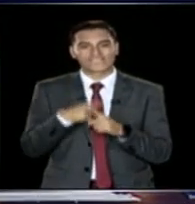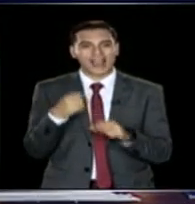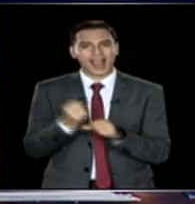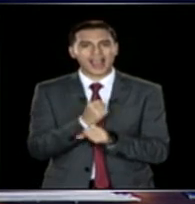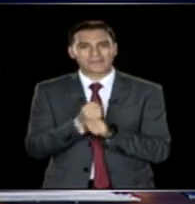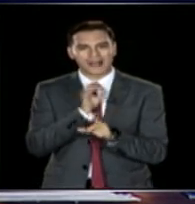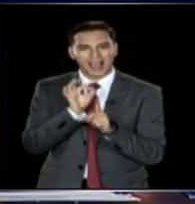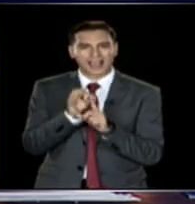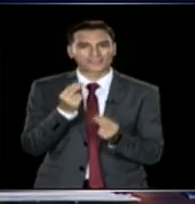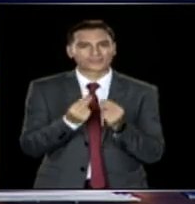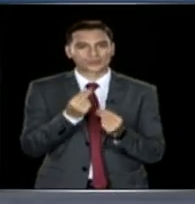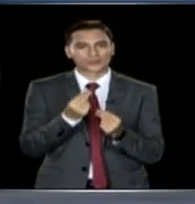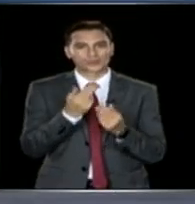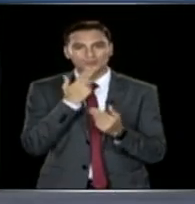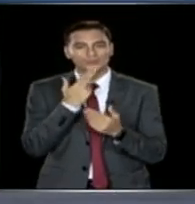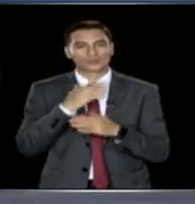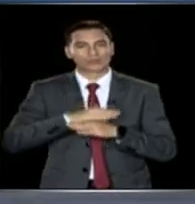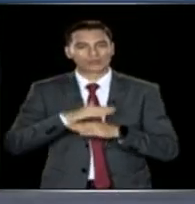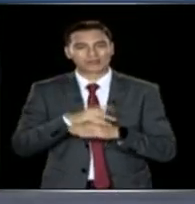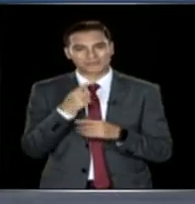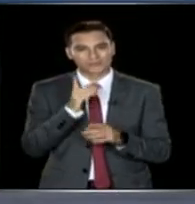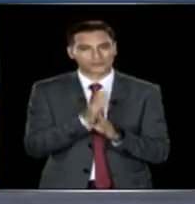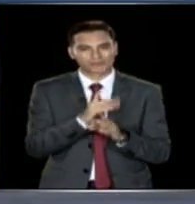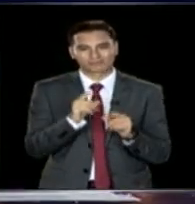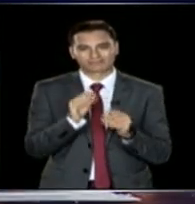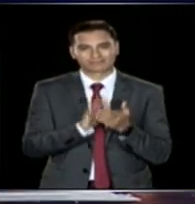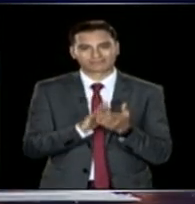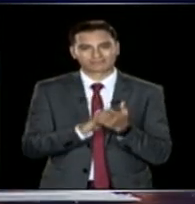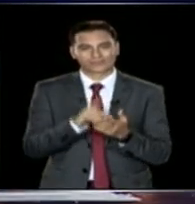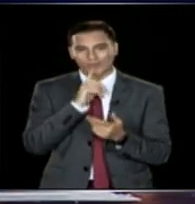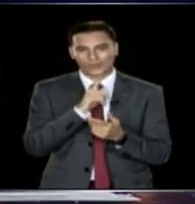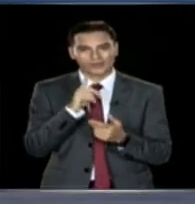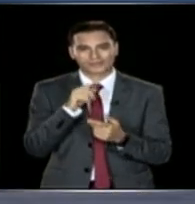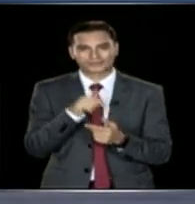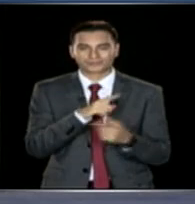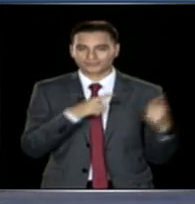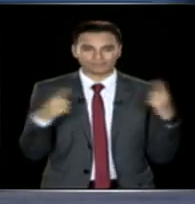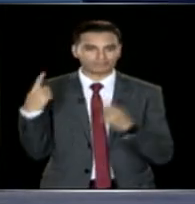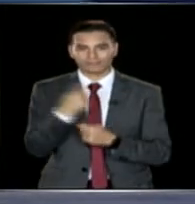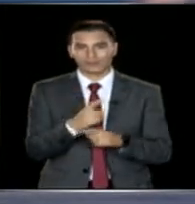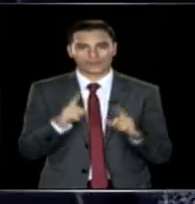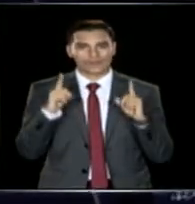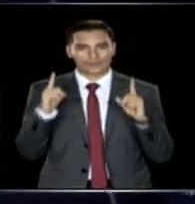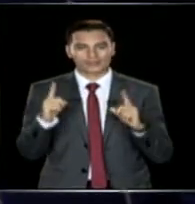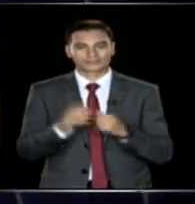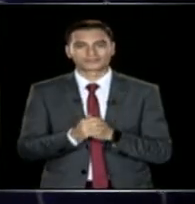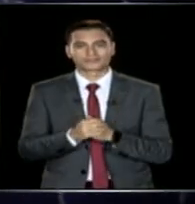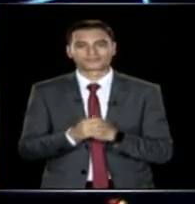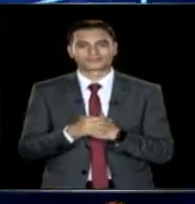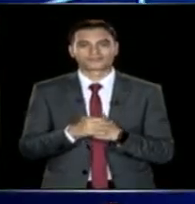أعمال دمها خفيف وراقية. والله برافو عليك. طبعا الهدف الأول